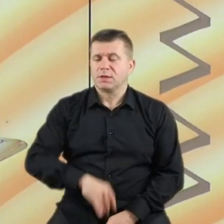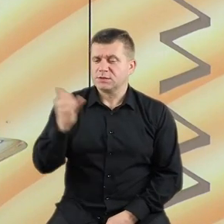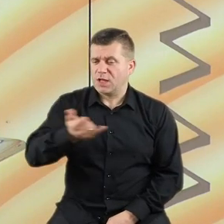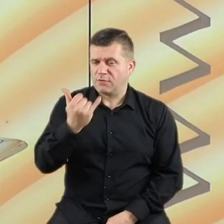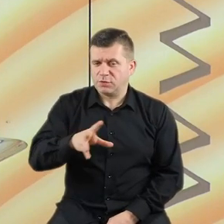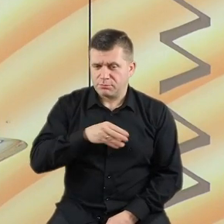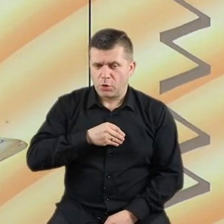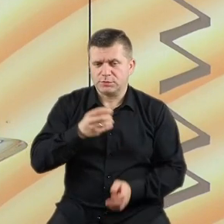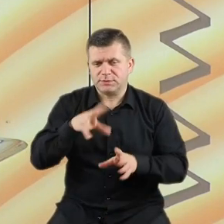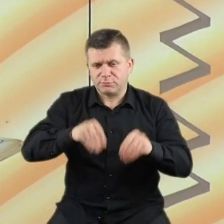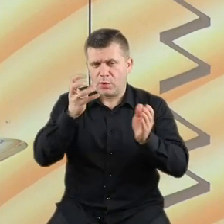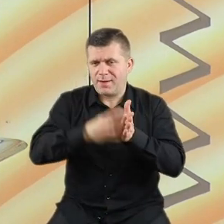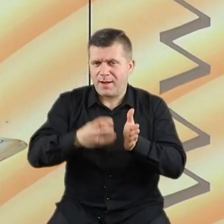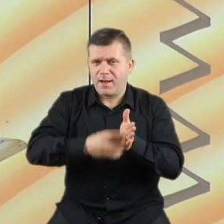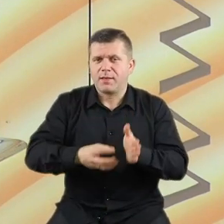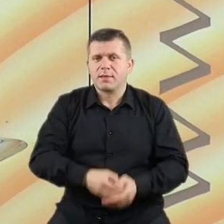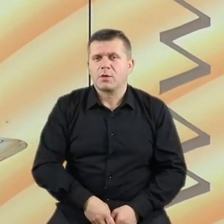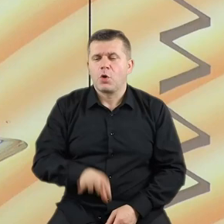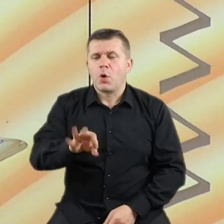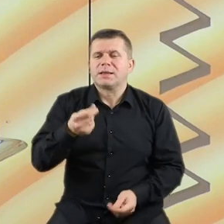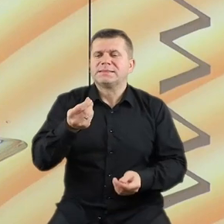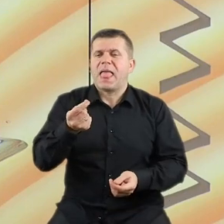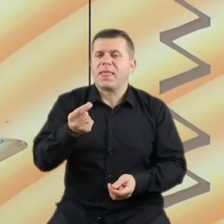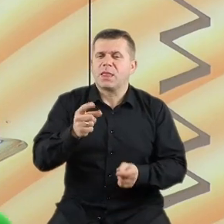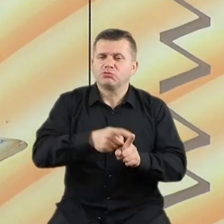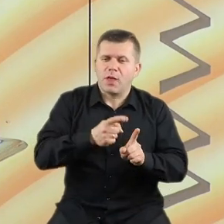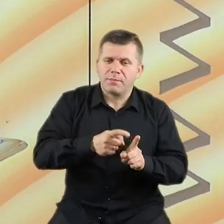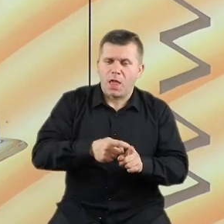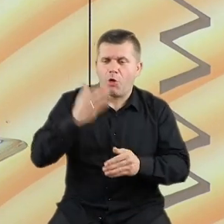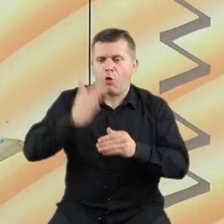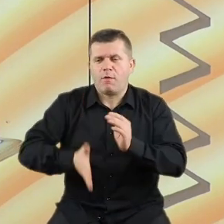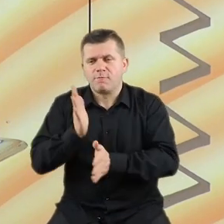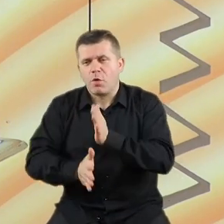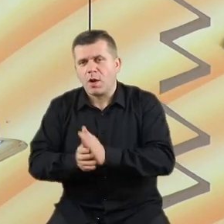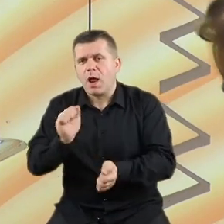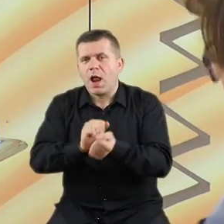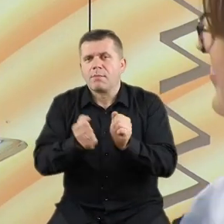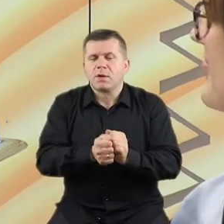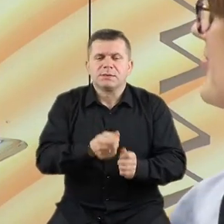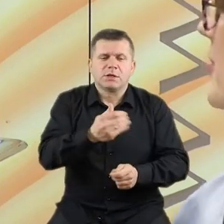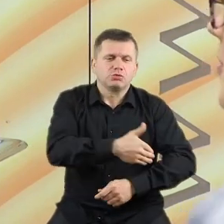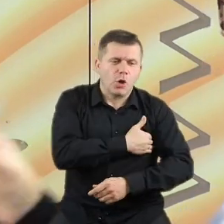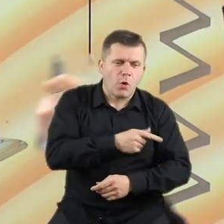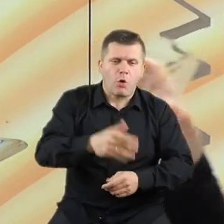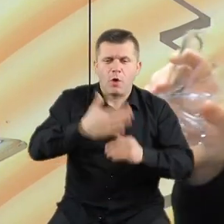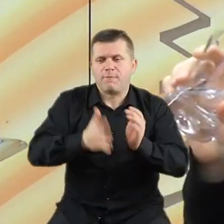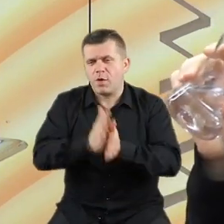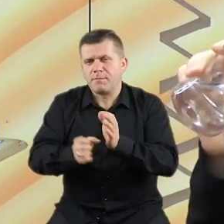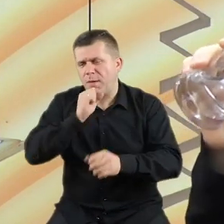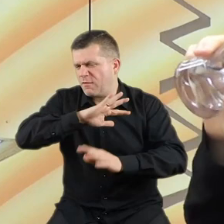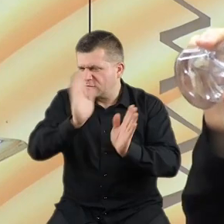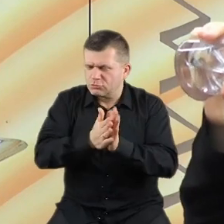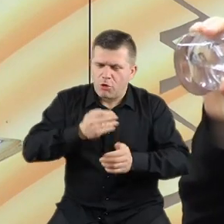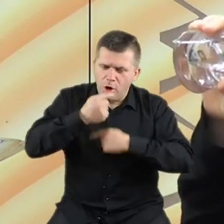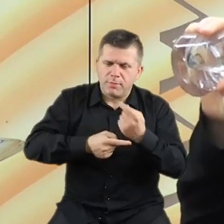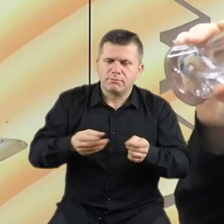Zawsze można było zacząć gadać o cenach na przykład ziemniaków, a skończyć na wojnie, albo o cenach w szkole, skończyć na wojnę. Wszystko babcia mówiła